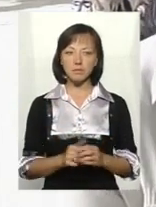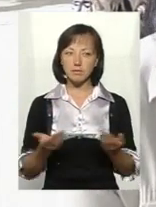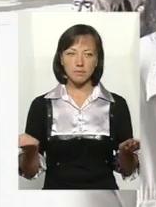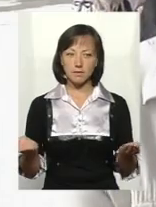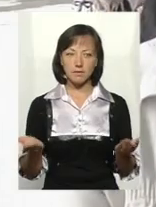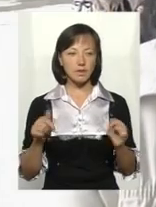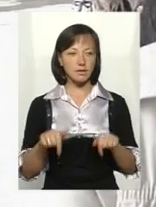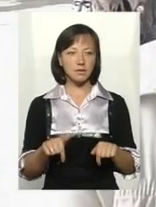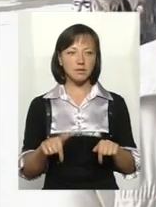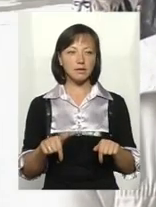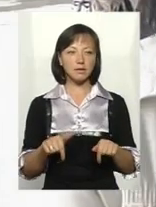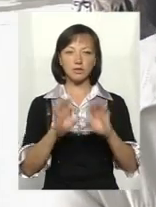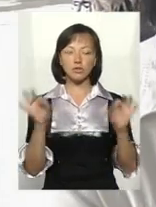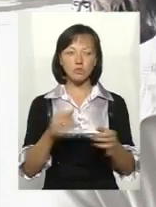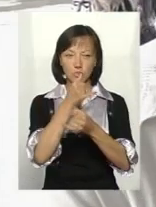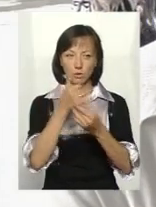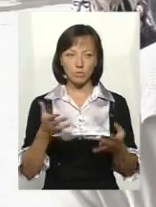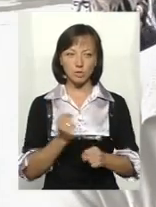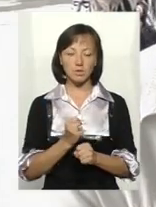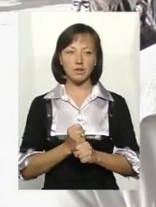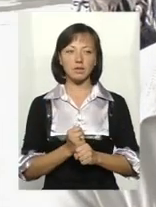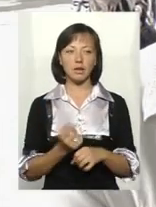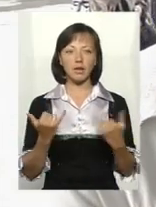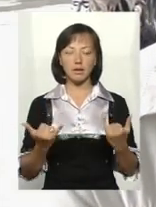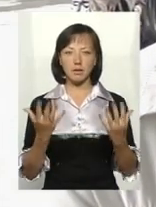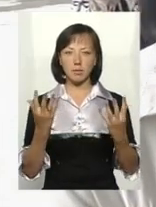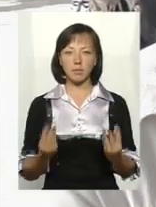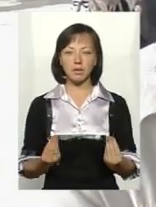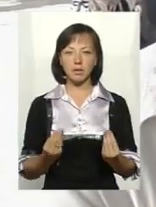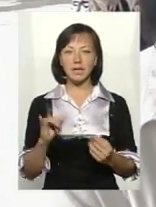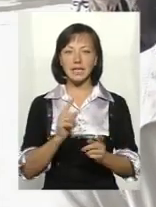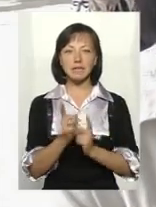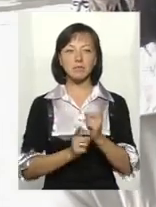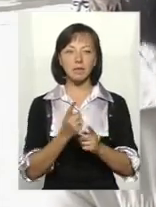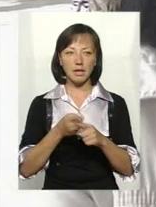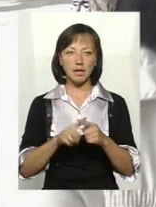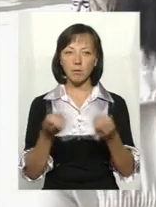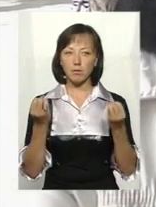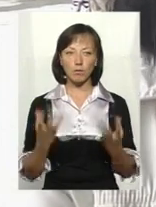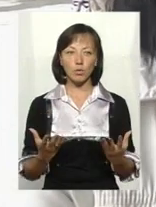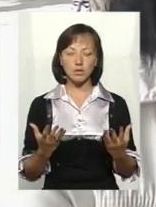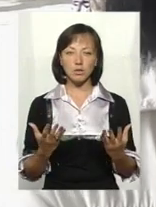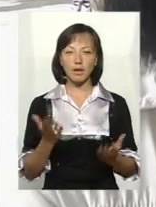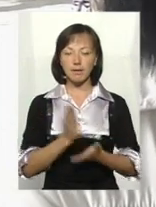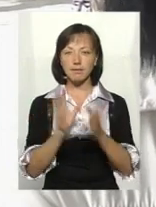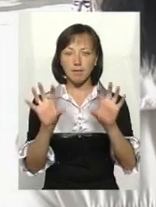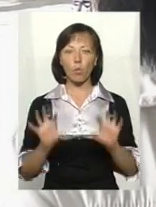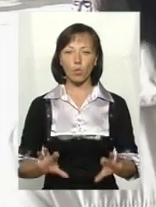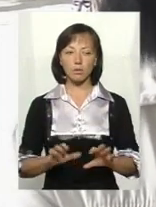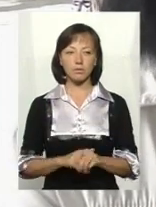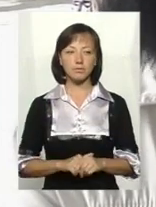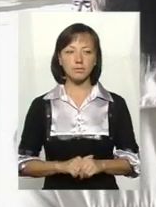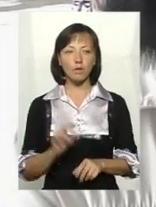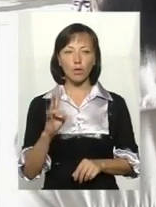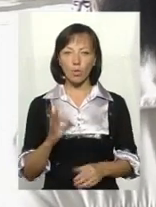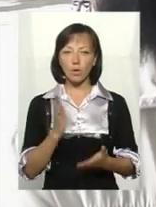мне, я думаю, что ничего не можем делать на данный момент, сделать и изменить это просто потому, что есть закон. Но